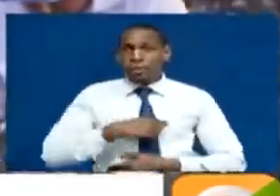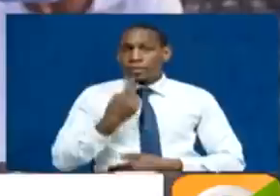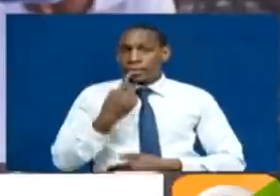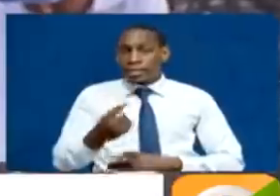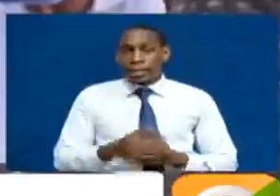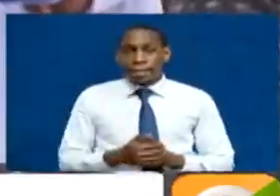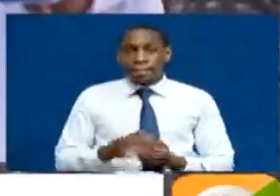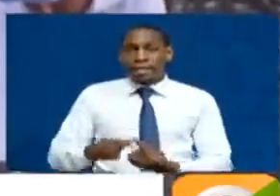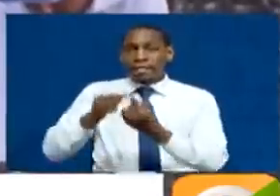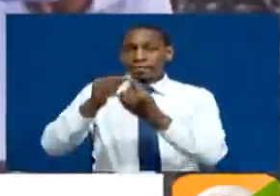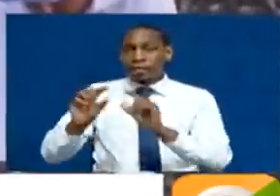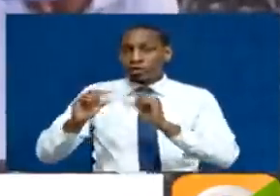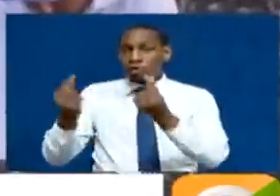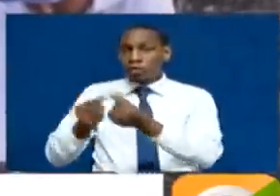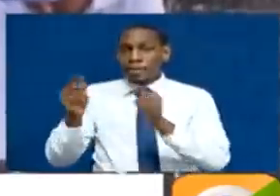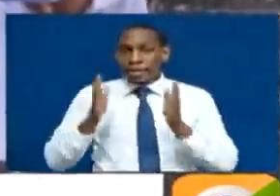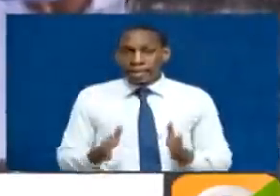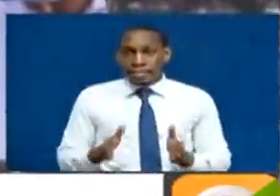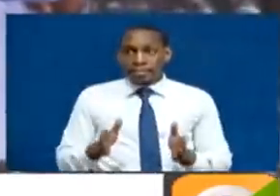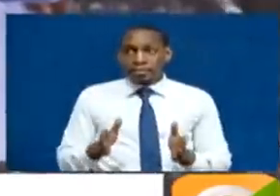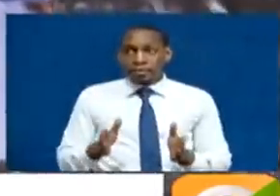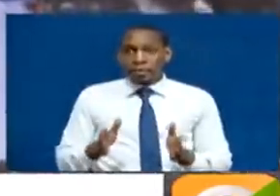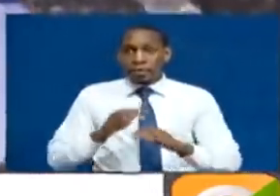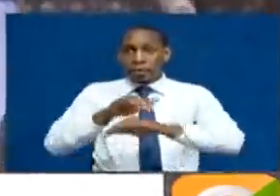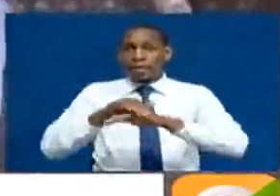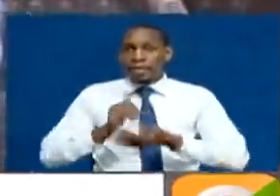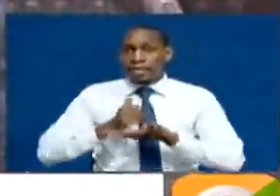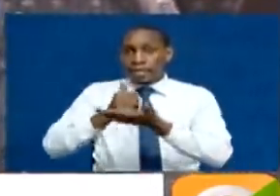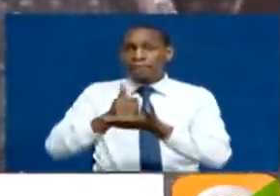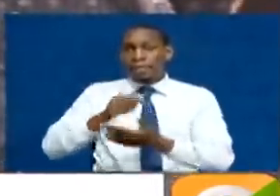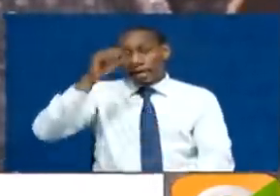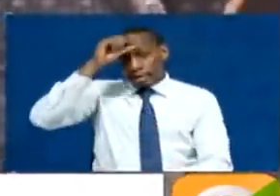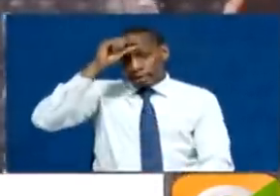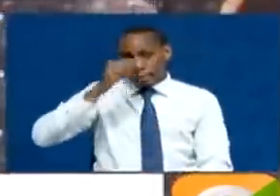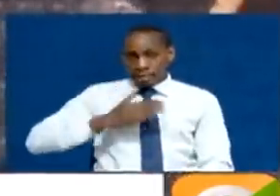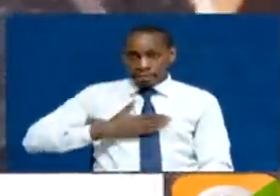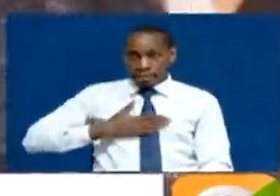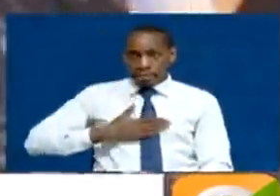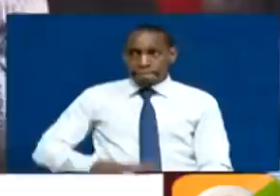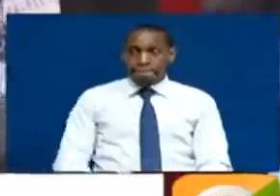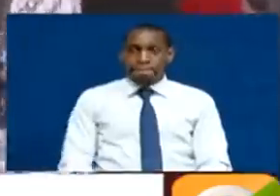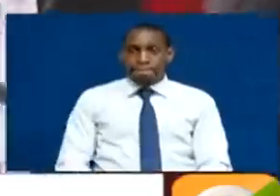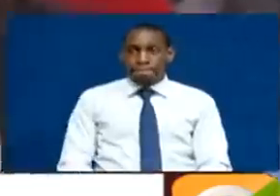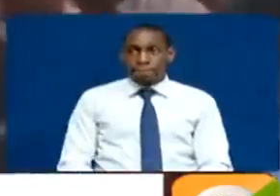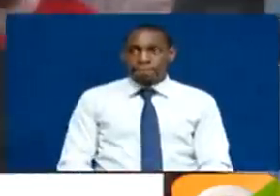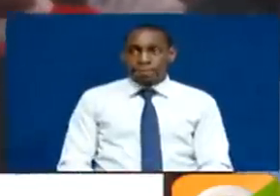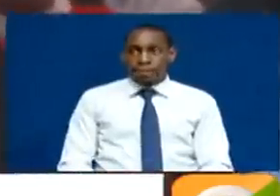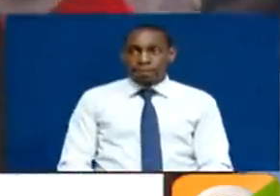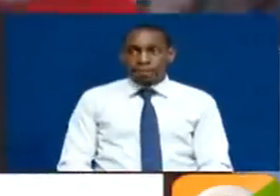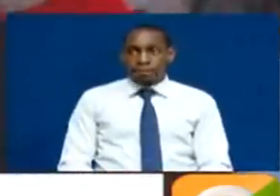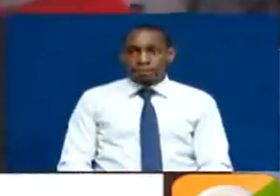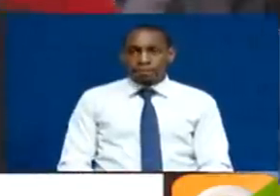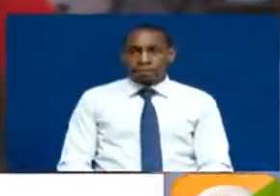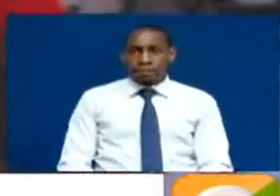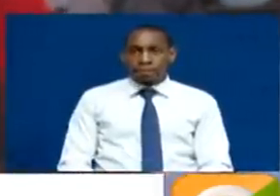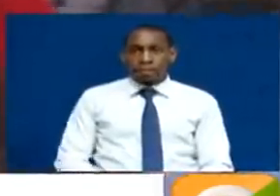Tumesema hawa ni special category ya Wakenya, watapata msaada kutoka kwa serikali yangu. Kwa tukiteremuka hapa